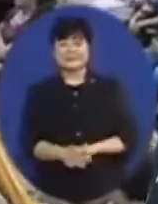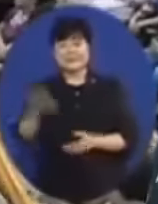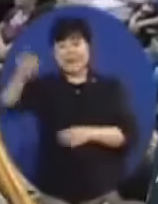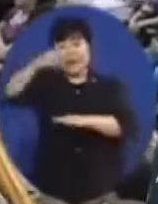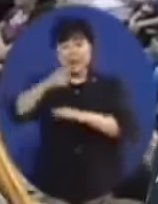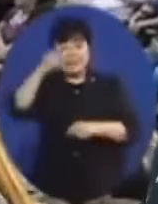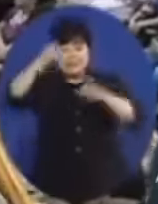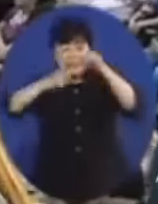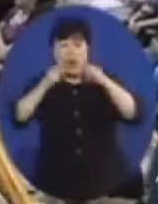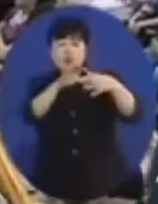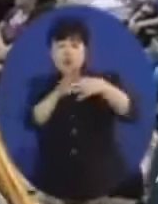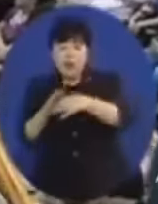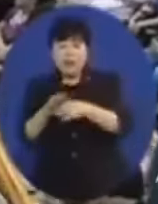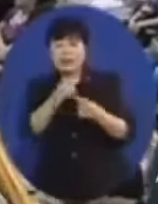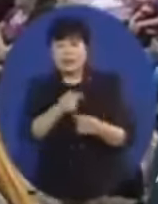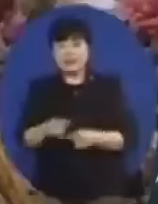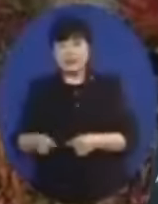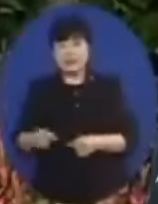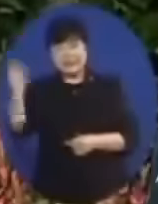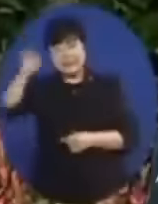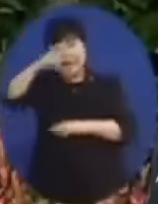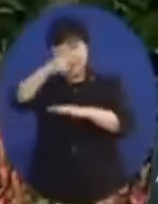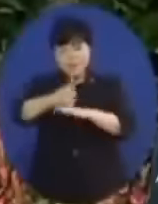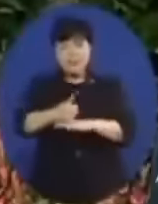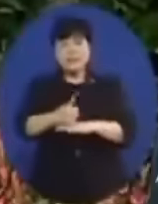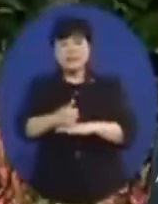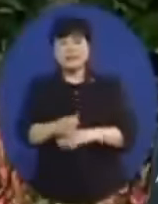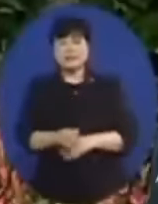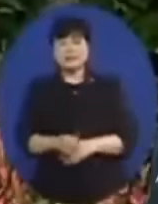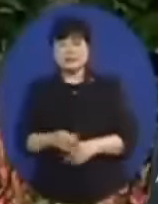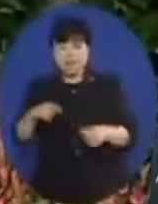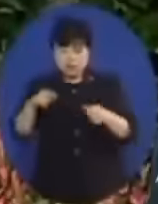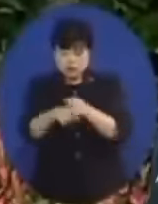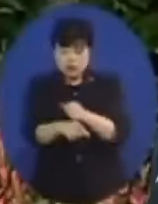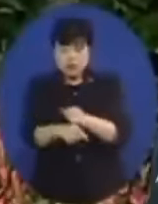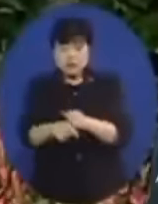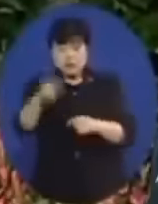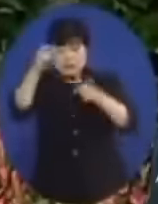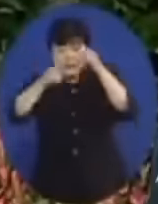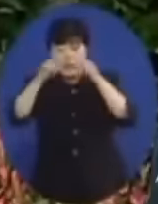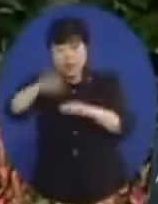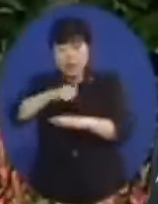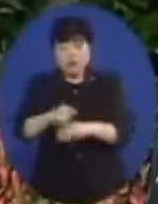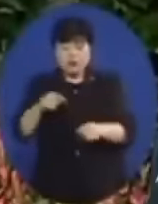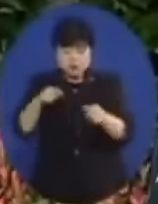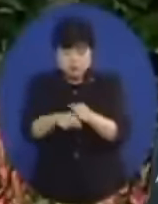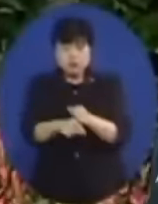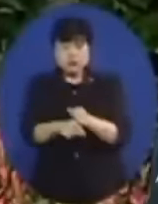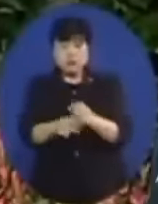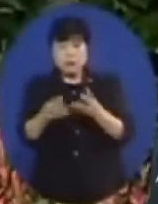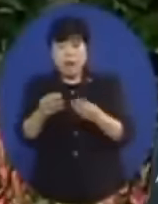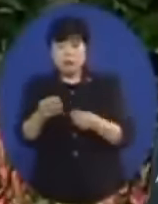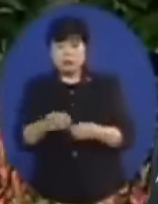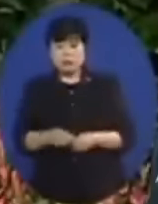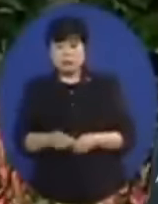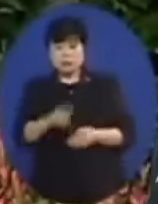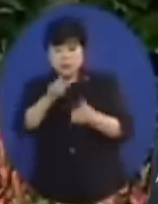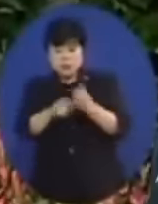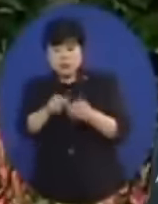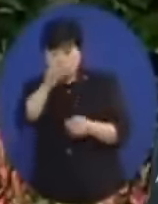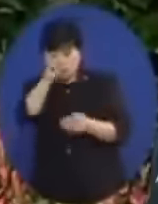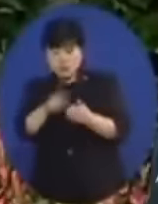다윗과 사울의 관계를 보십시오. 다윗은 무고하게 자기를 죽이려고 하는 사울을 죽일 수 있는 기회가 몇 번이나